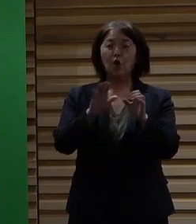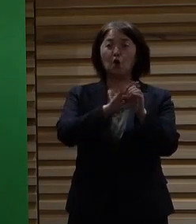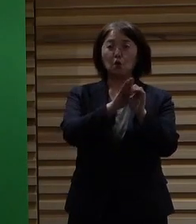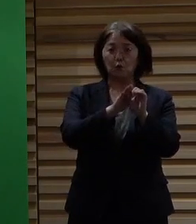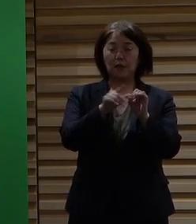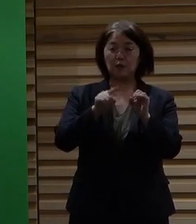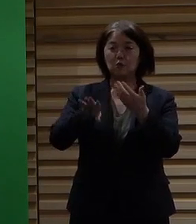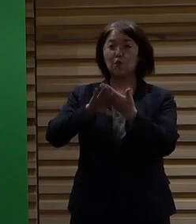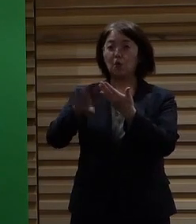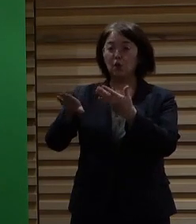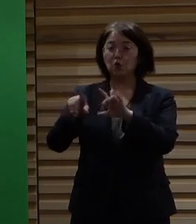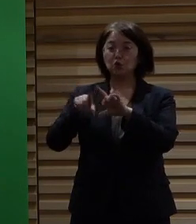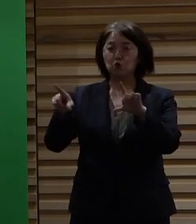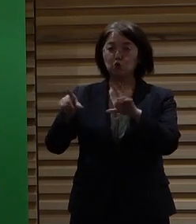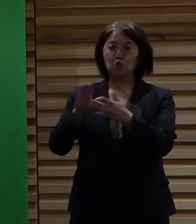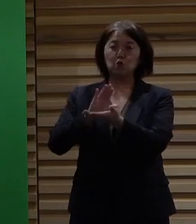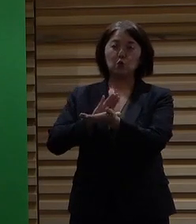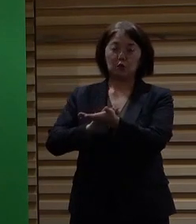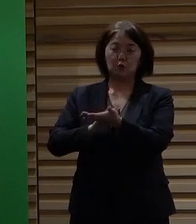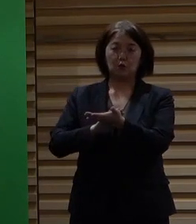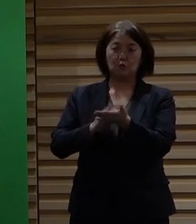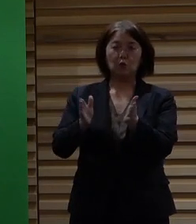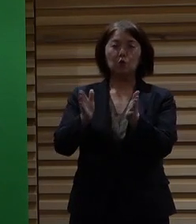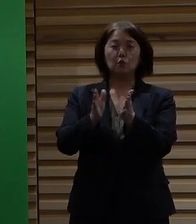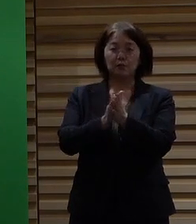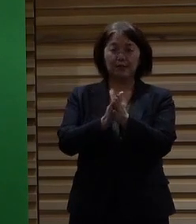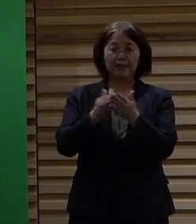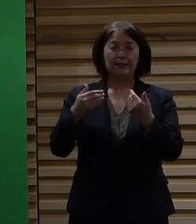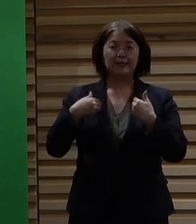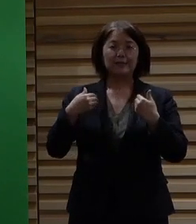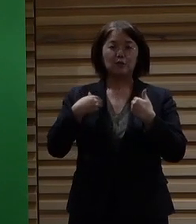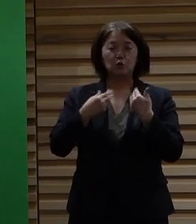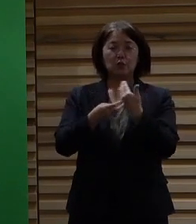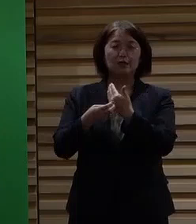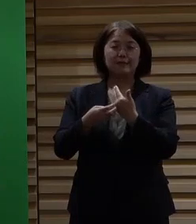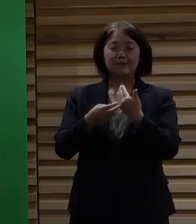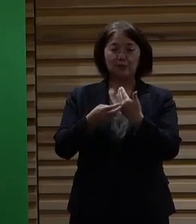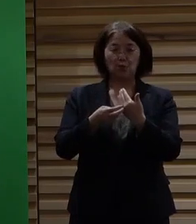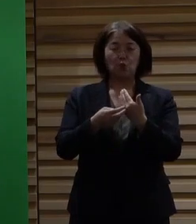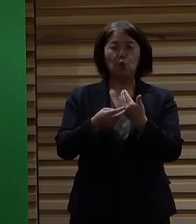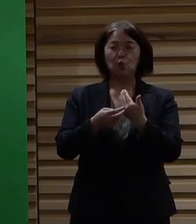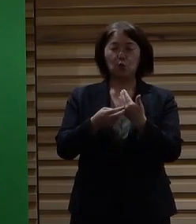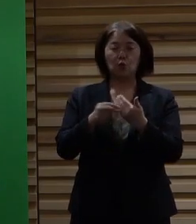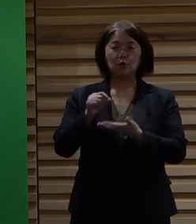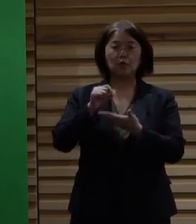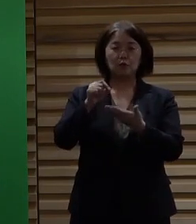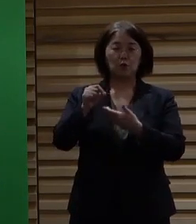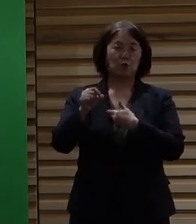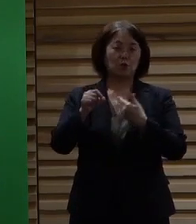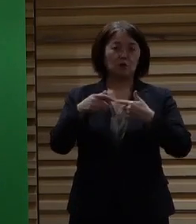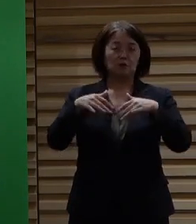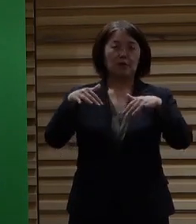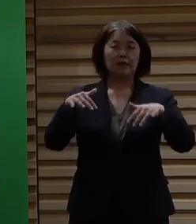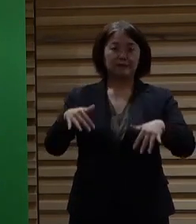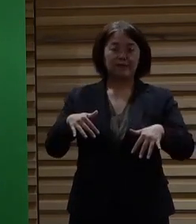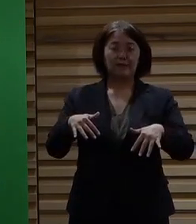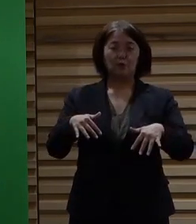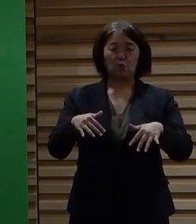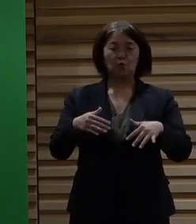外の通常医療も含めて必要な治療を受けることができる医療提供体制を確保していくこ